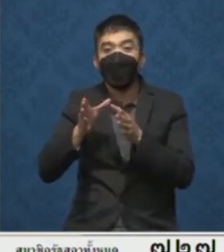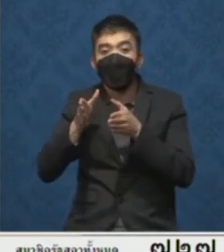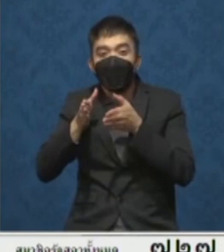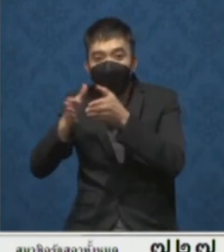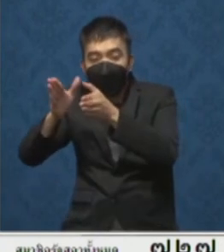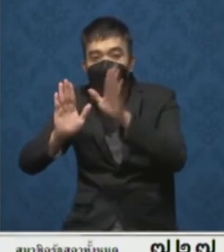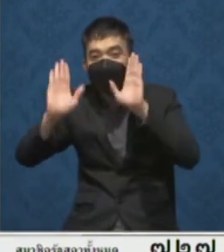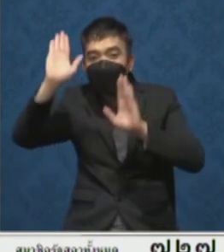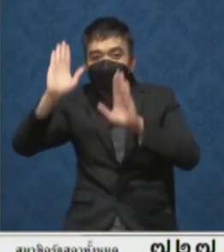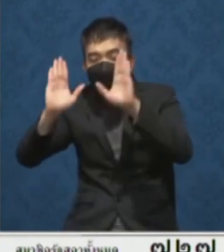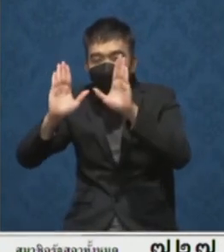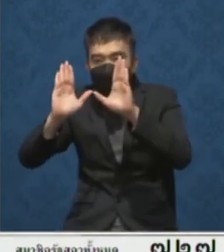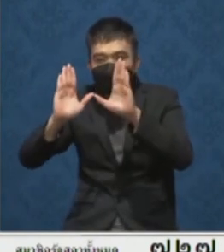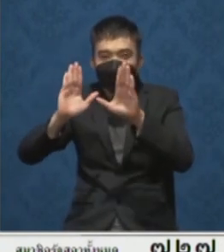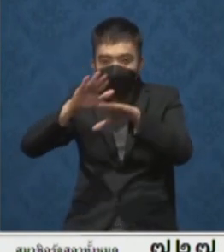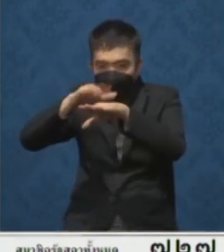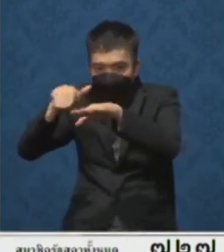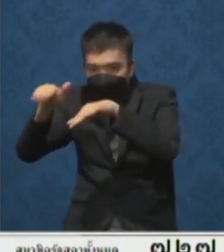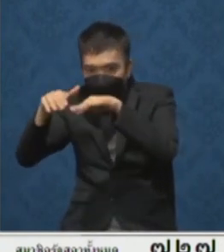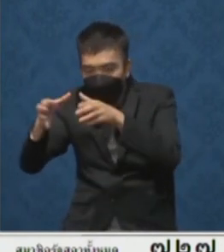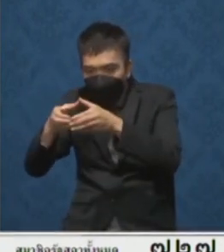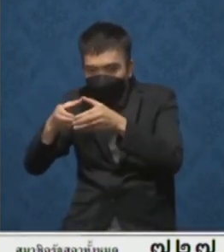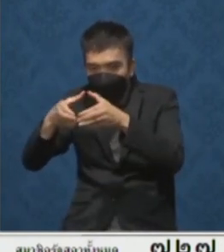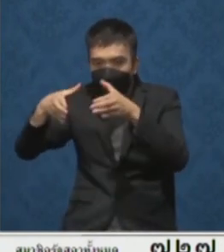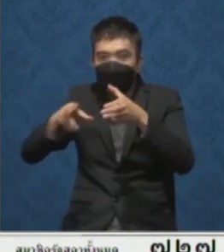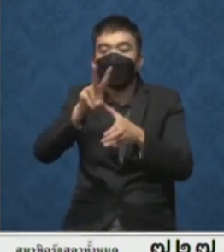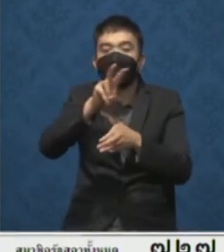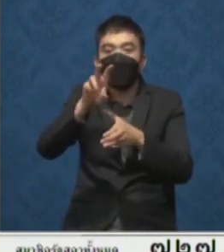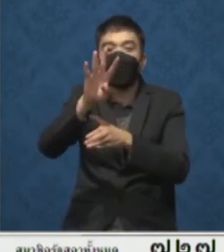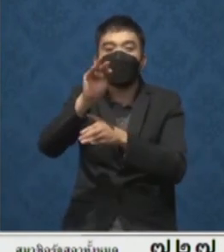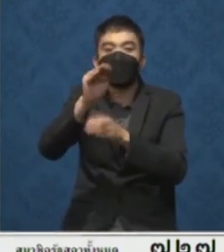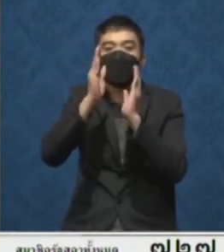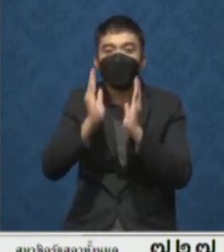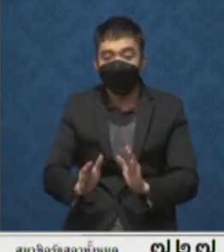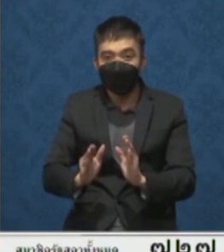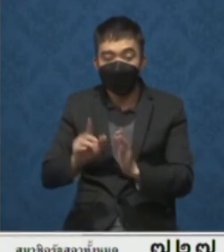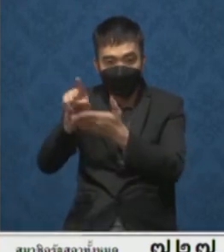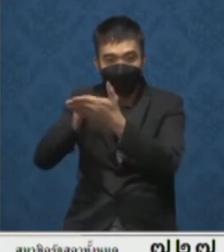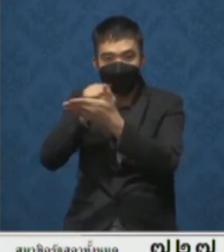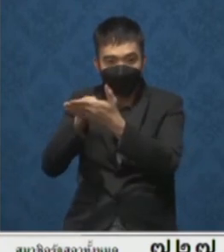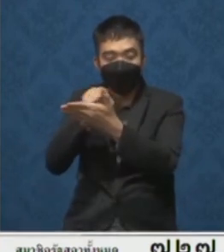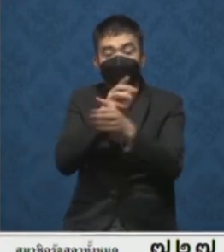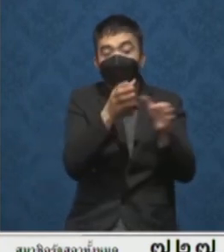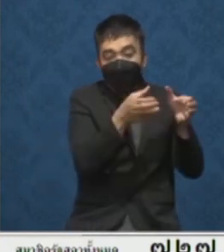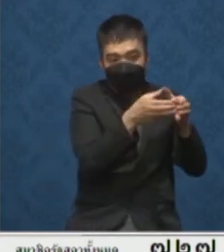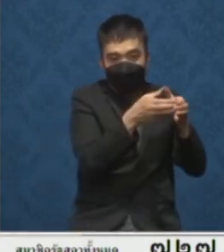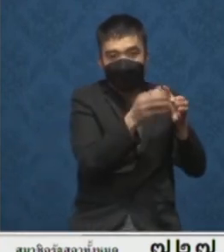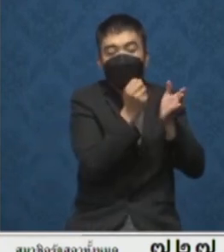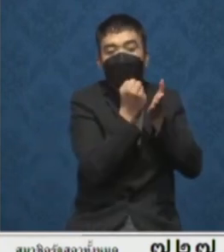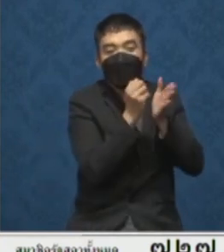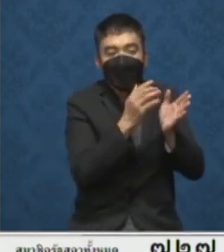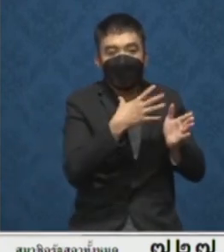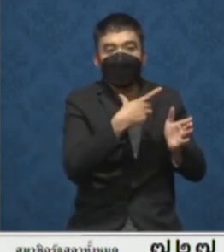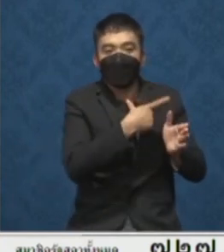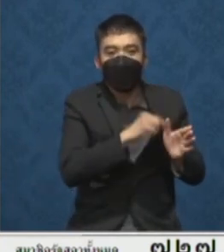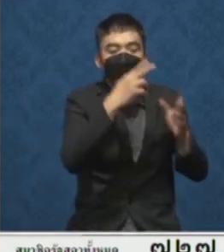ถรวบรวมเสียงรวมกันได้240กว่าเสียงขณะที่พรรคการเมืองที่สนับสนุนพลเอกประยุทธ์รวบรวมเสียงได้น้อยกว่